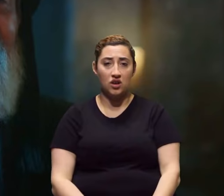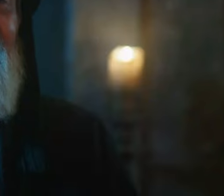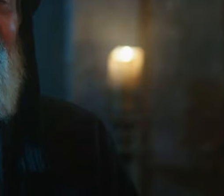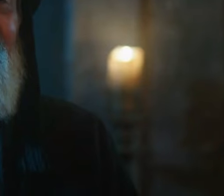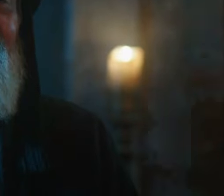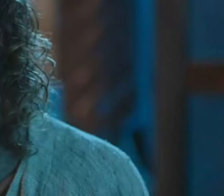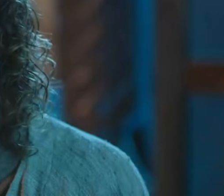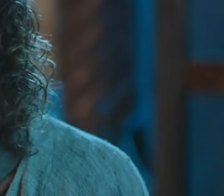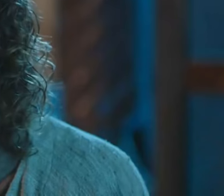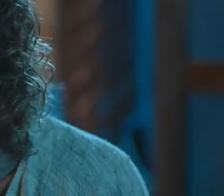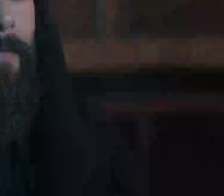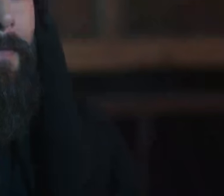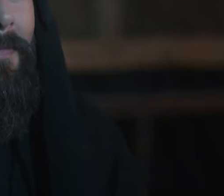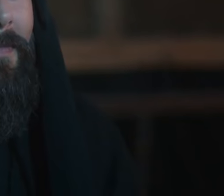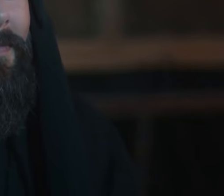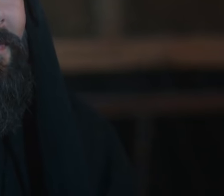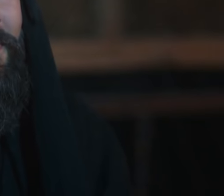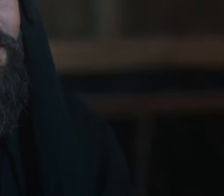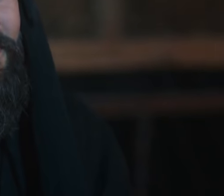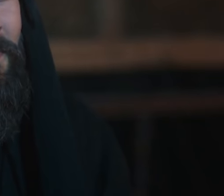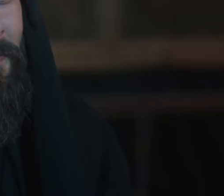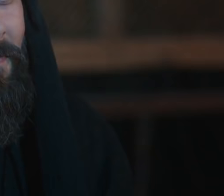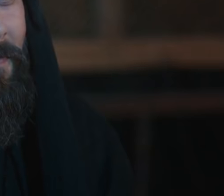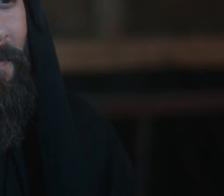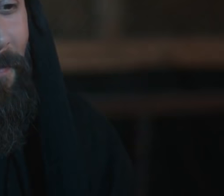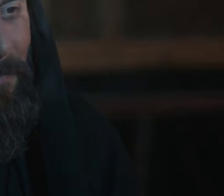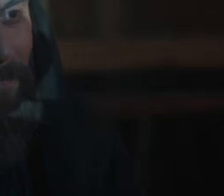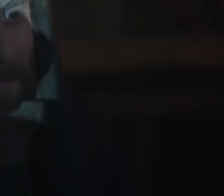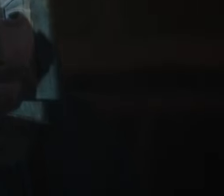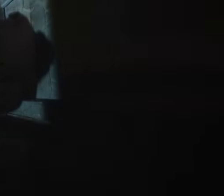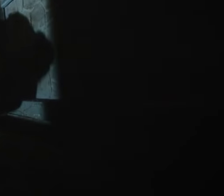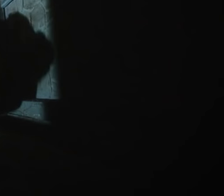Yunus Ahmet'e tebessüm ederek başıyla onaylar gibi yaptı.